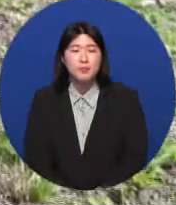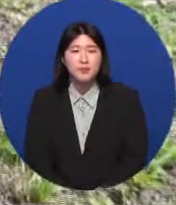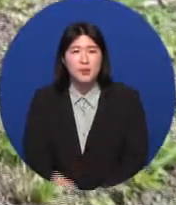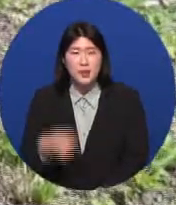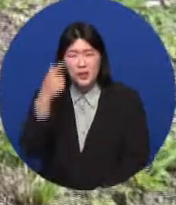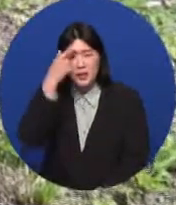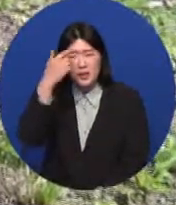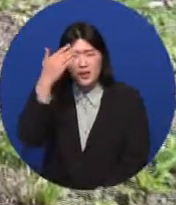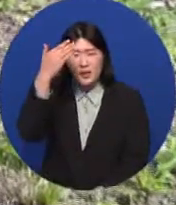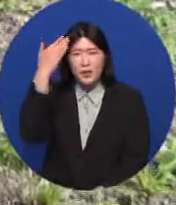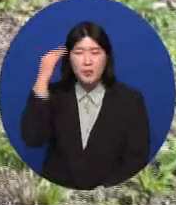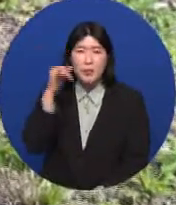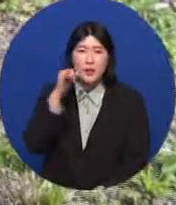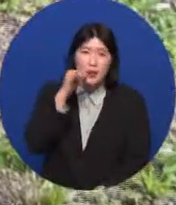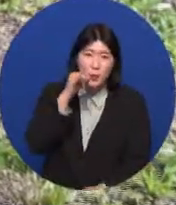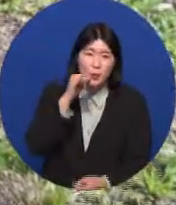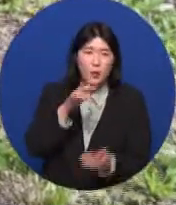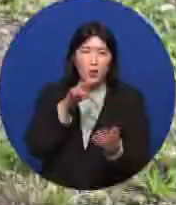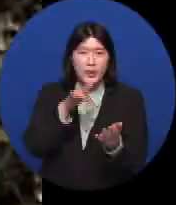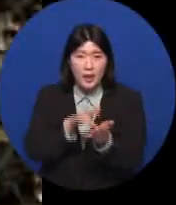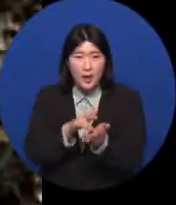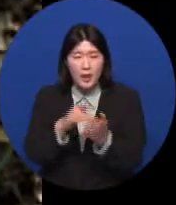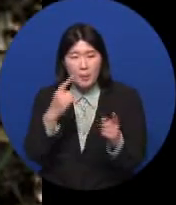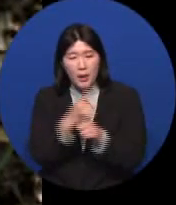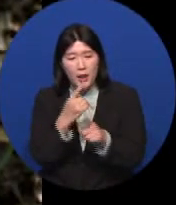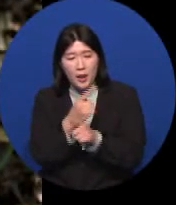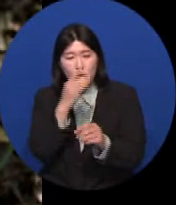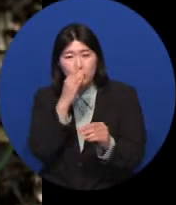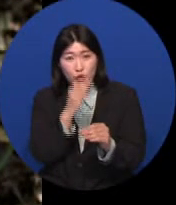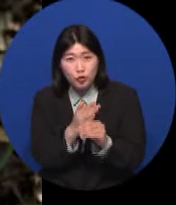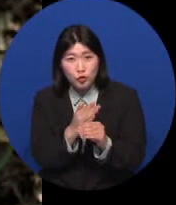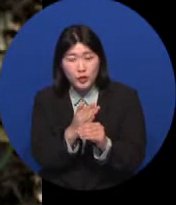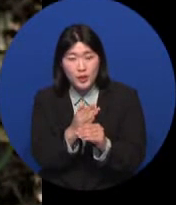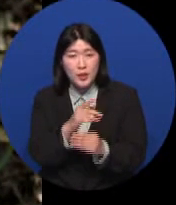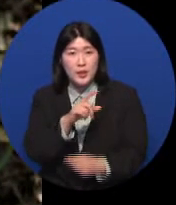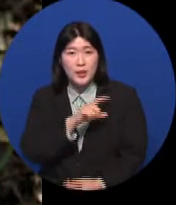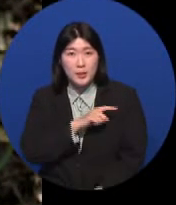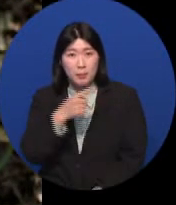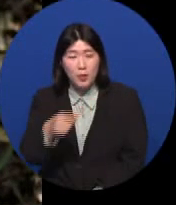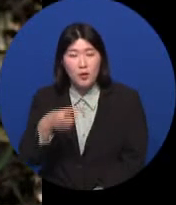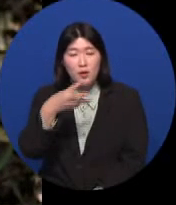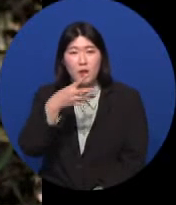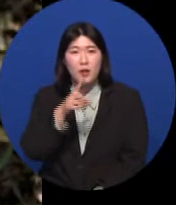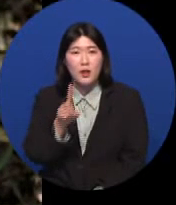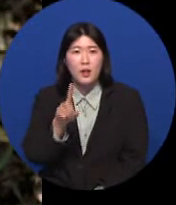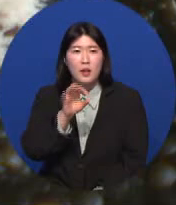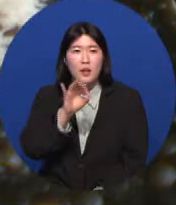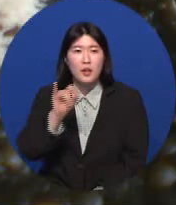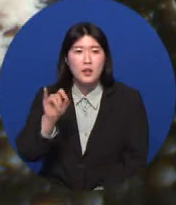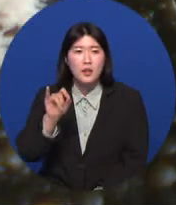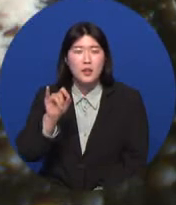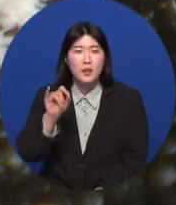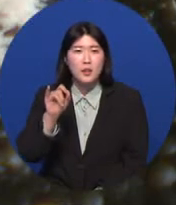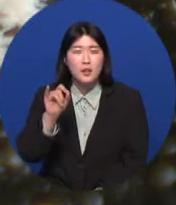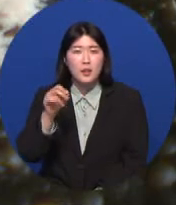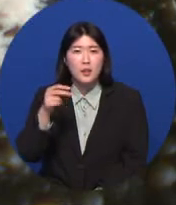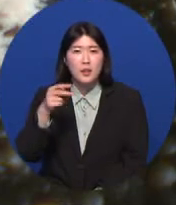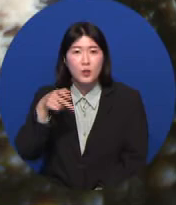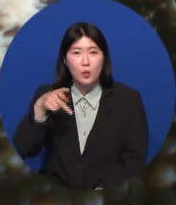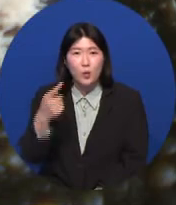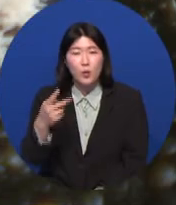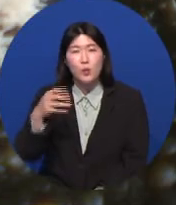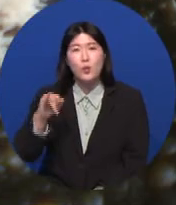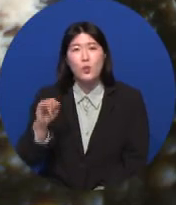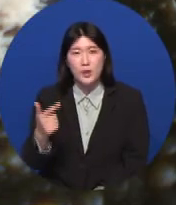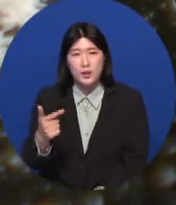오래전부터 해독 등 치료제로 쓰인 한약 된 석산 꽃무릇 스스로도 불리는 식물의 뿌리에서 추출한 성분인 라이코